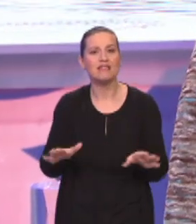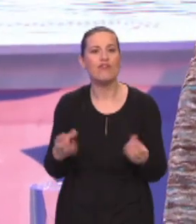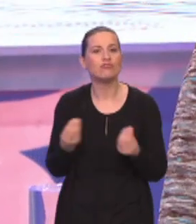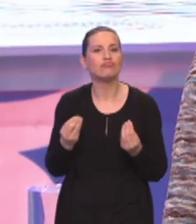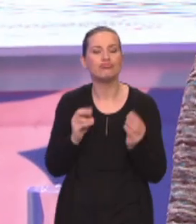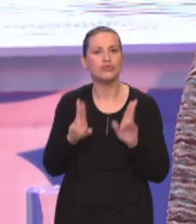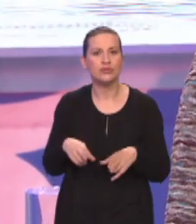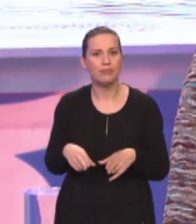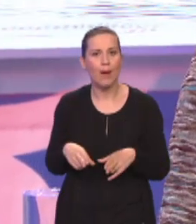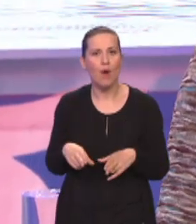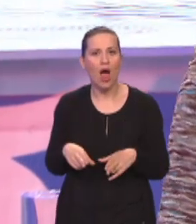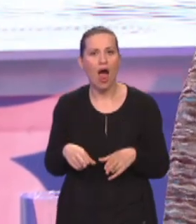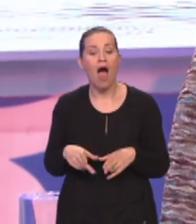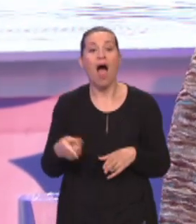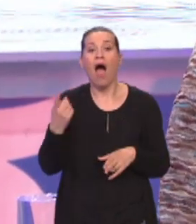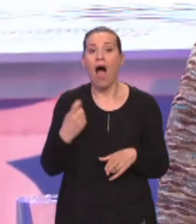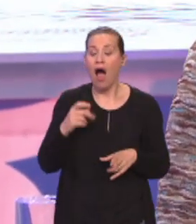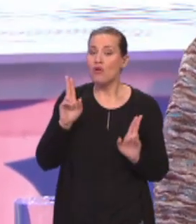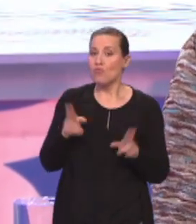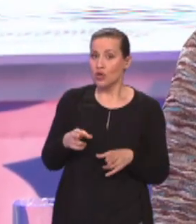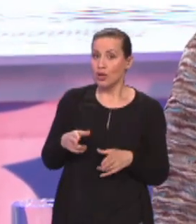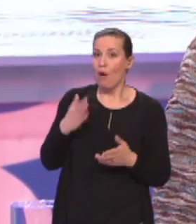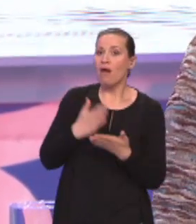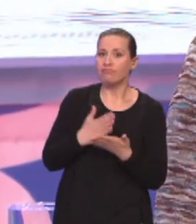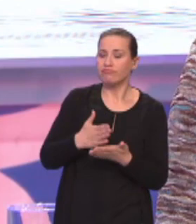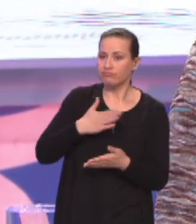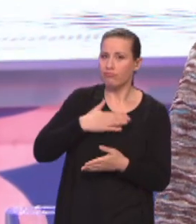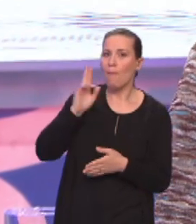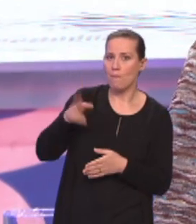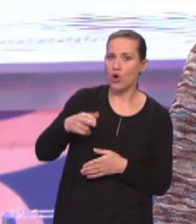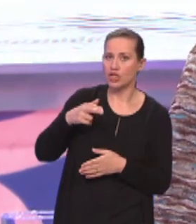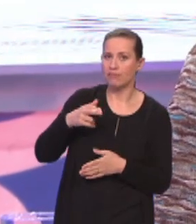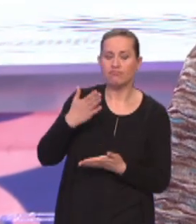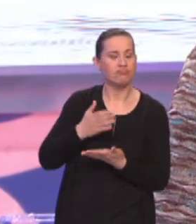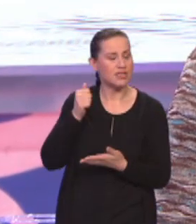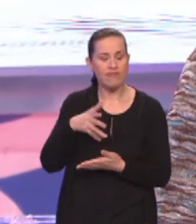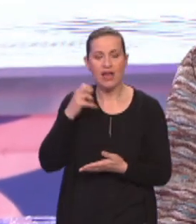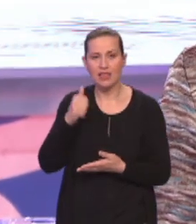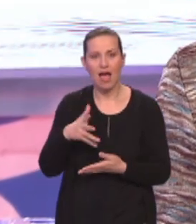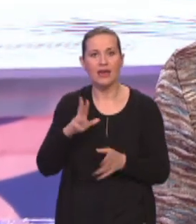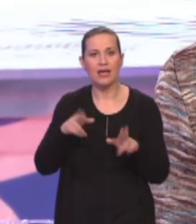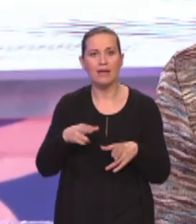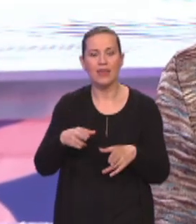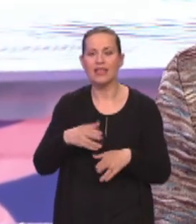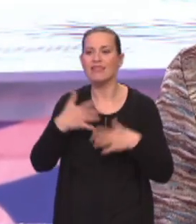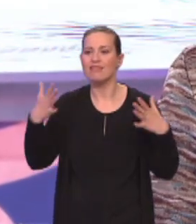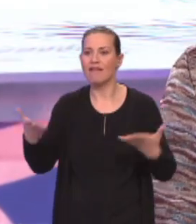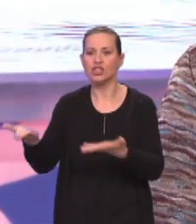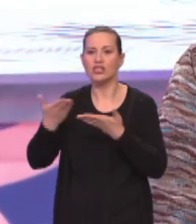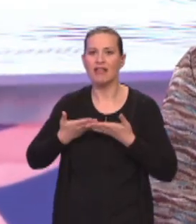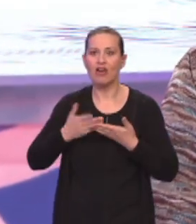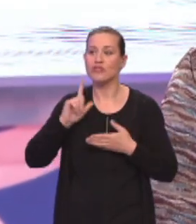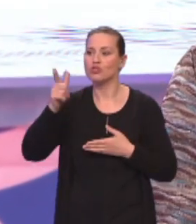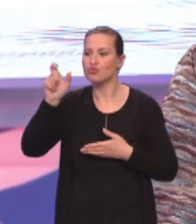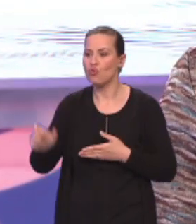imamo, a ako možemo, a svatko od nas može u svakome danu imati najveće darove za drugoga, svoje